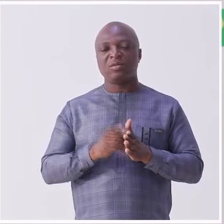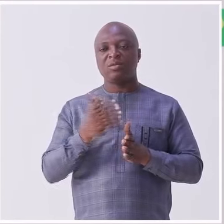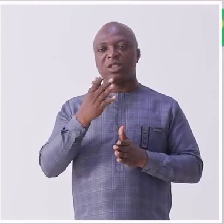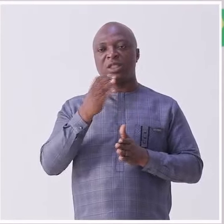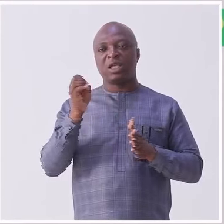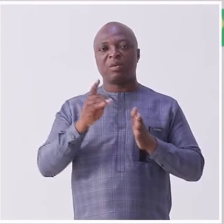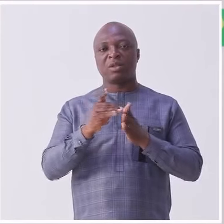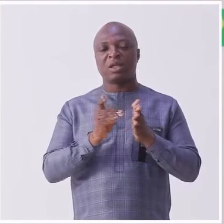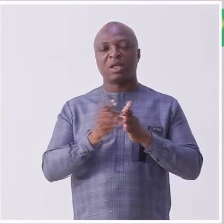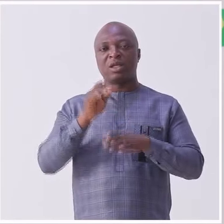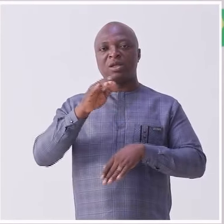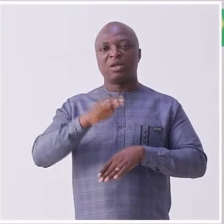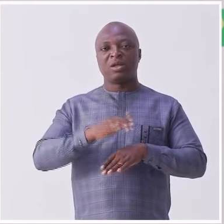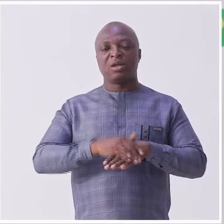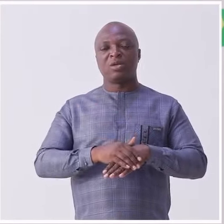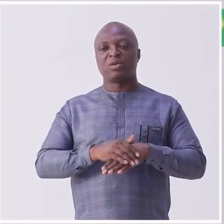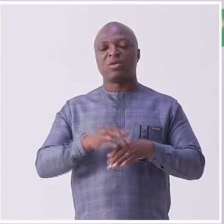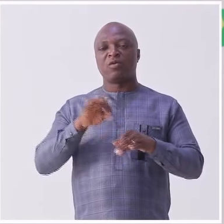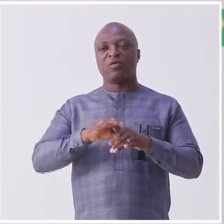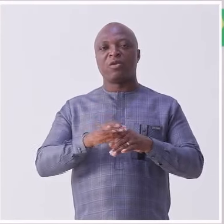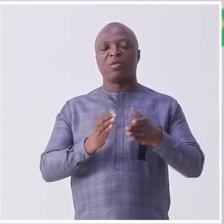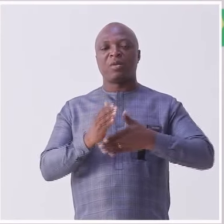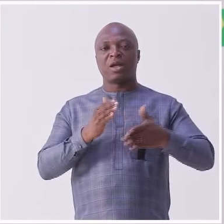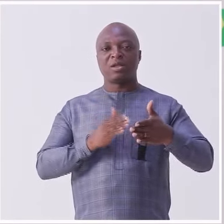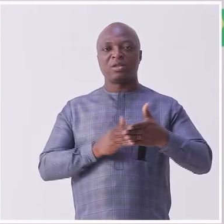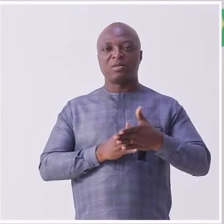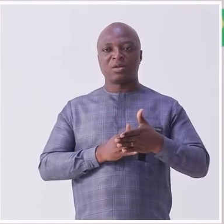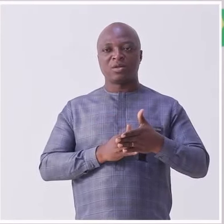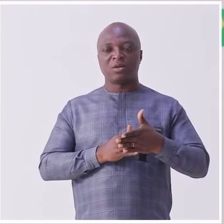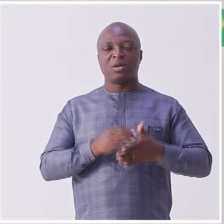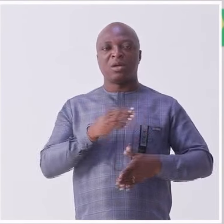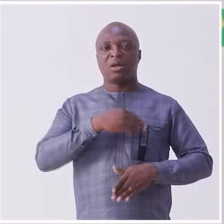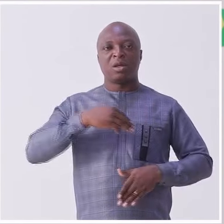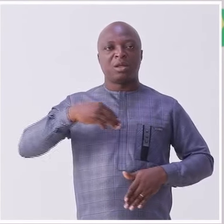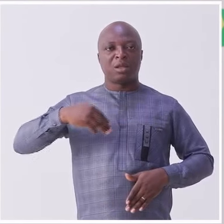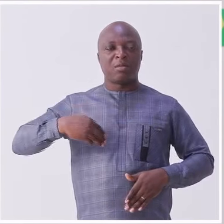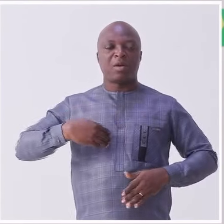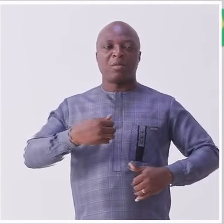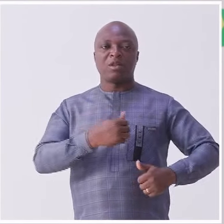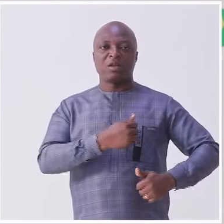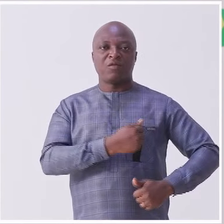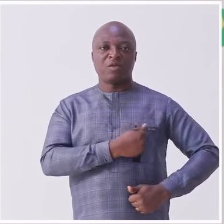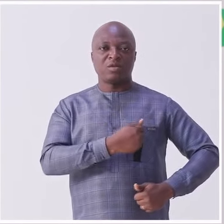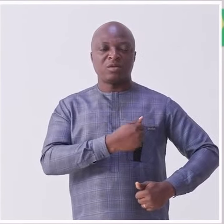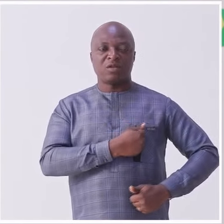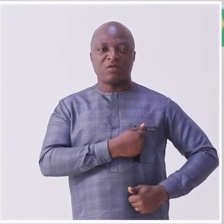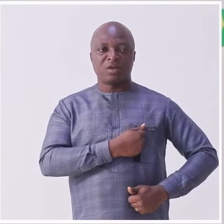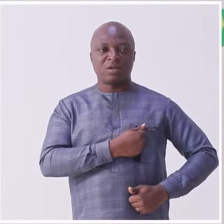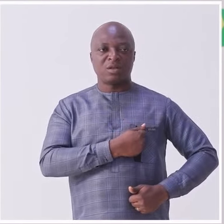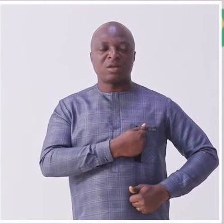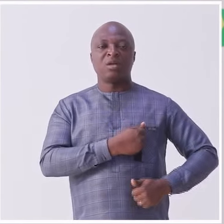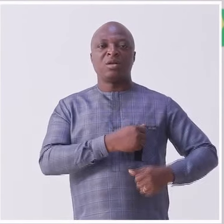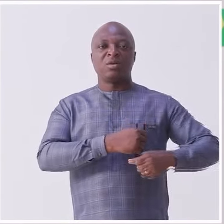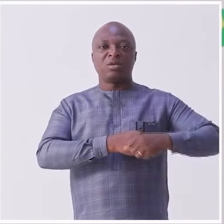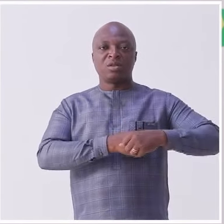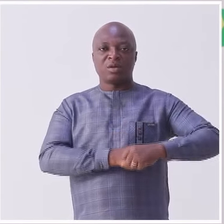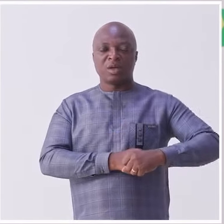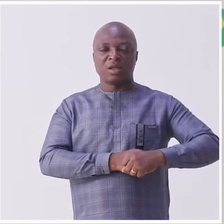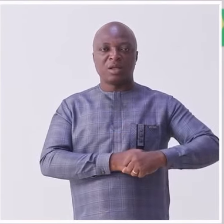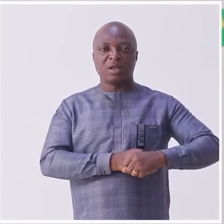cinquième décret porte vote par anticipation des membres des forces de défense, forces de